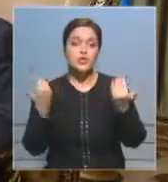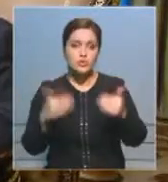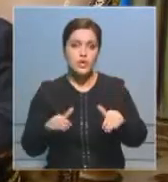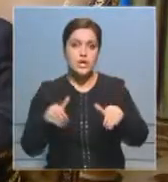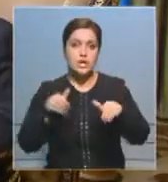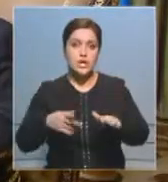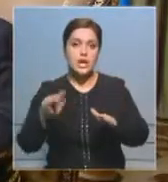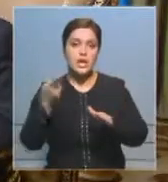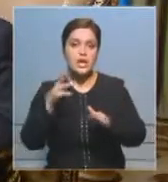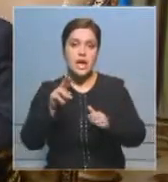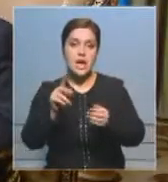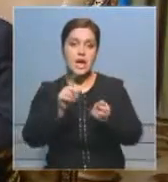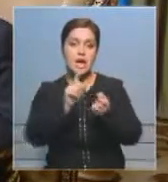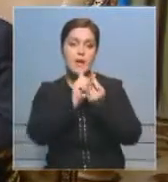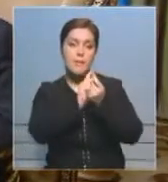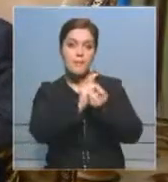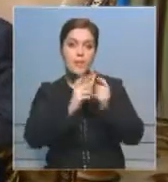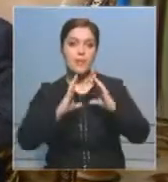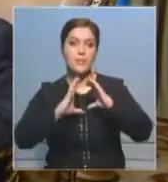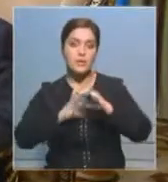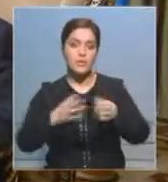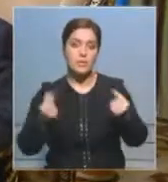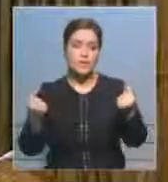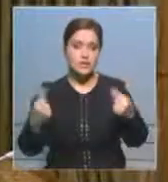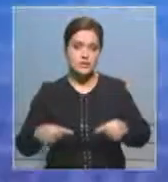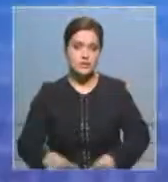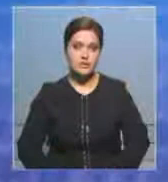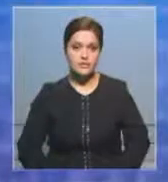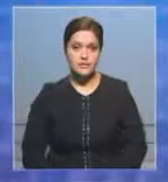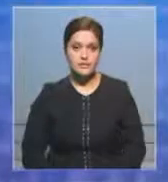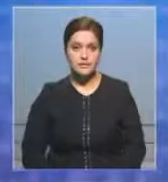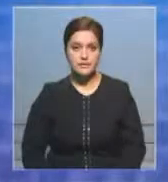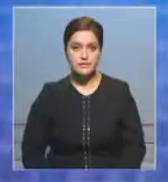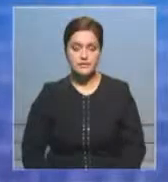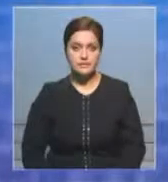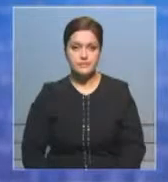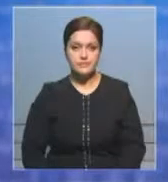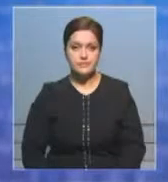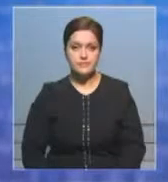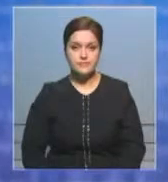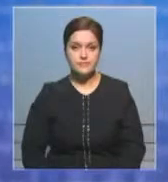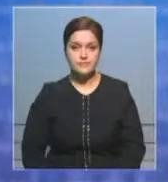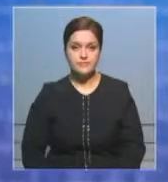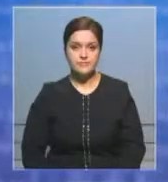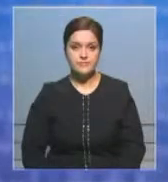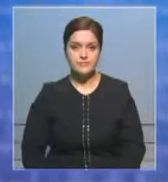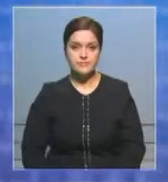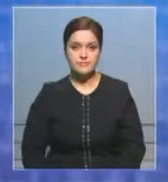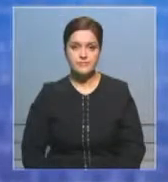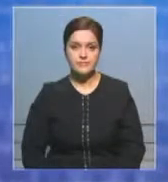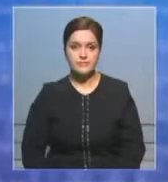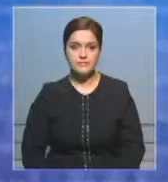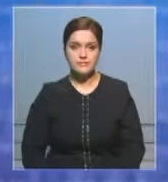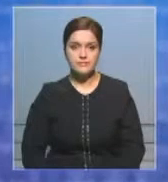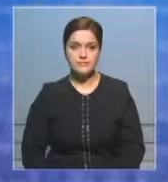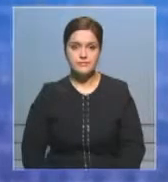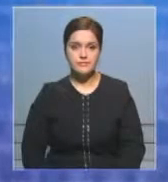предпринимаются для противостояния мировому кризису обжорства razorback на